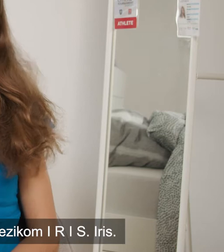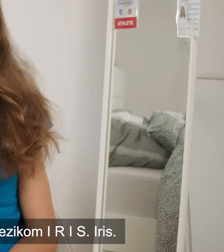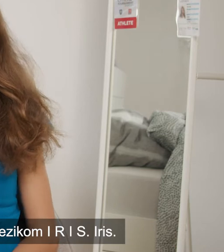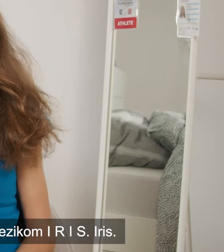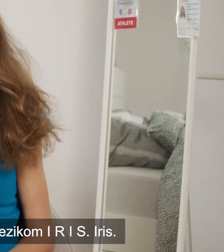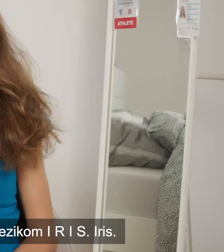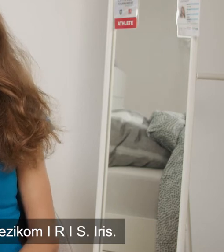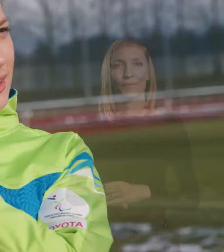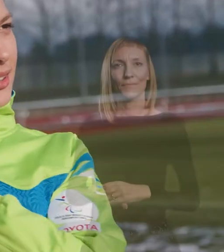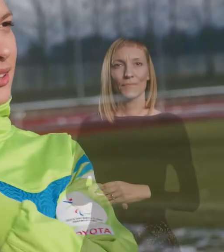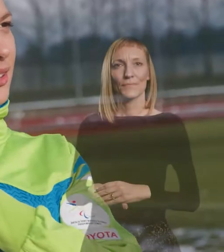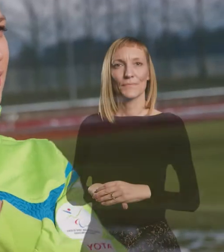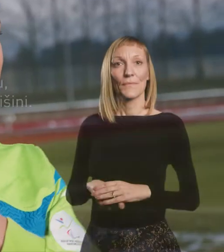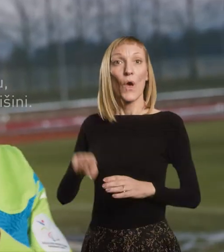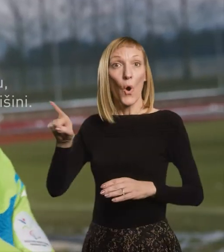Iris.